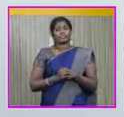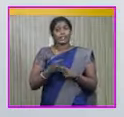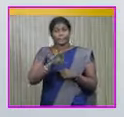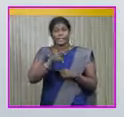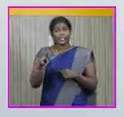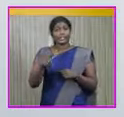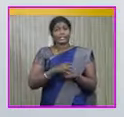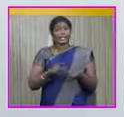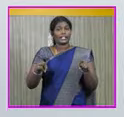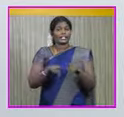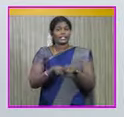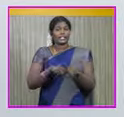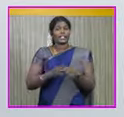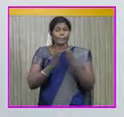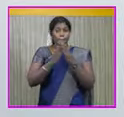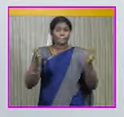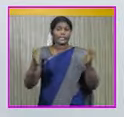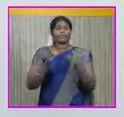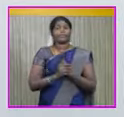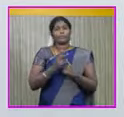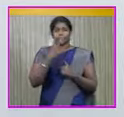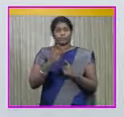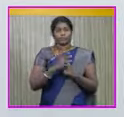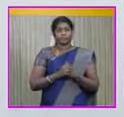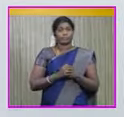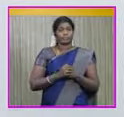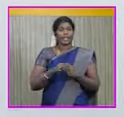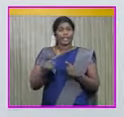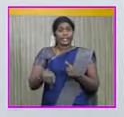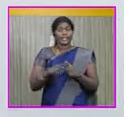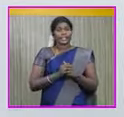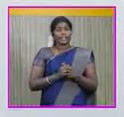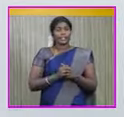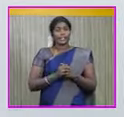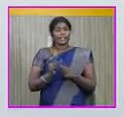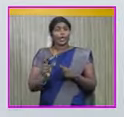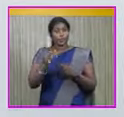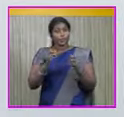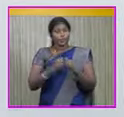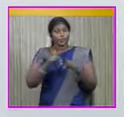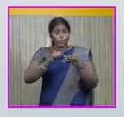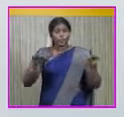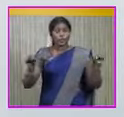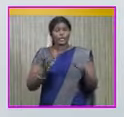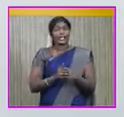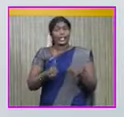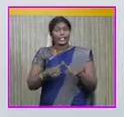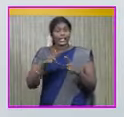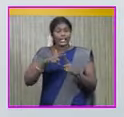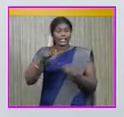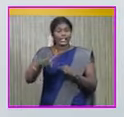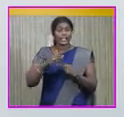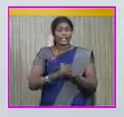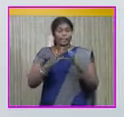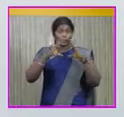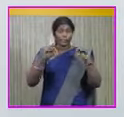பக்கங்களை சமவிகிதத்தில் பிரிக்கும் அப்படின்னு பார்த்தோம். அப்போது இந்த யூபி என்ற கோடானது ஏடி என்ற அந்த